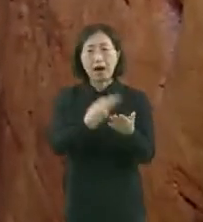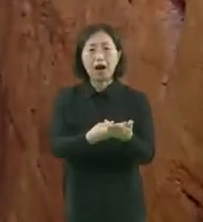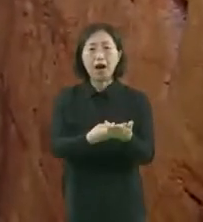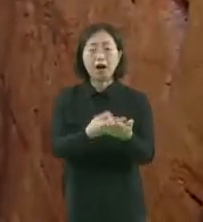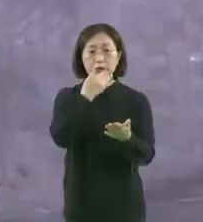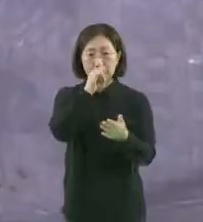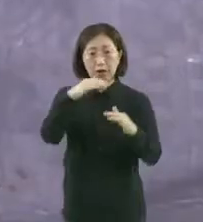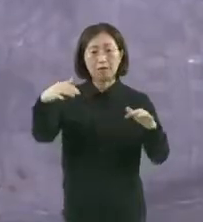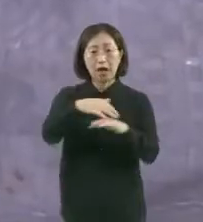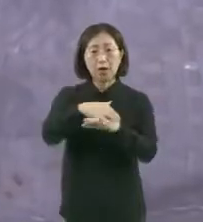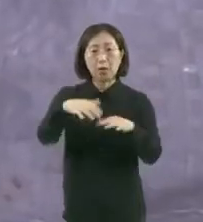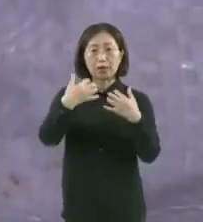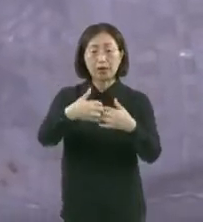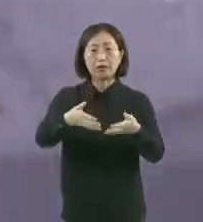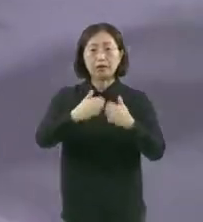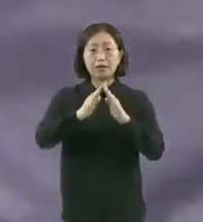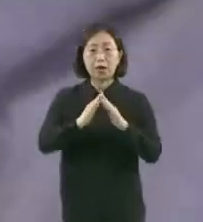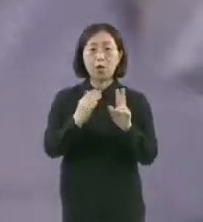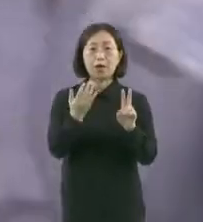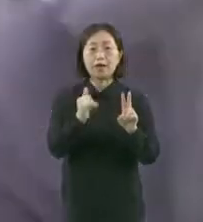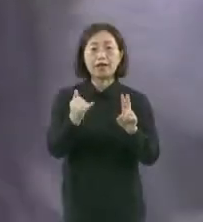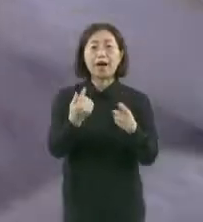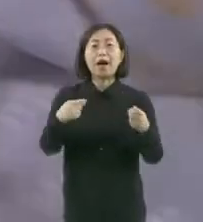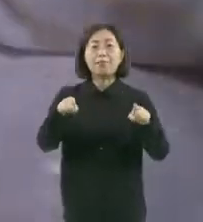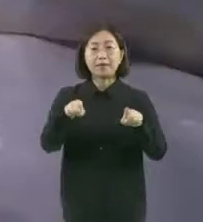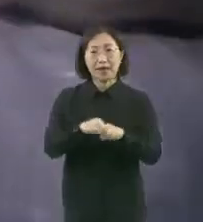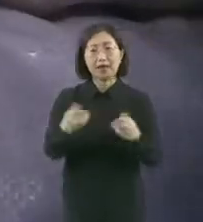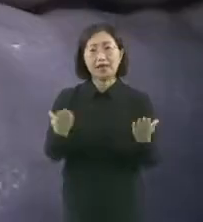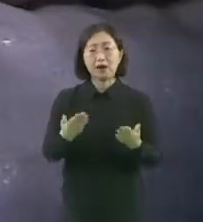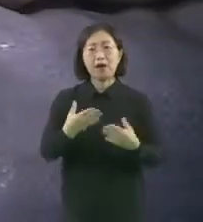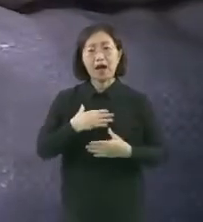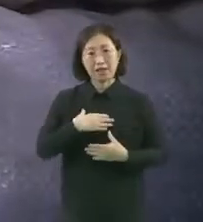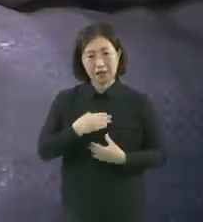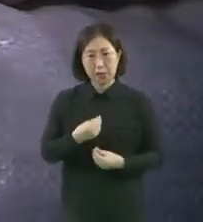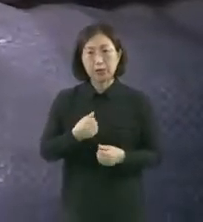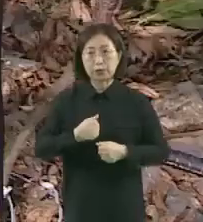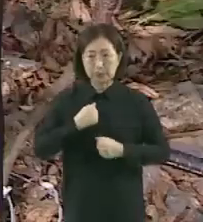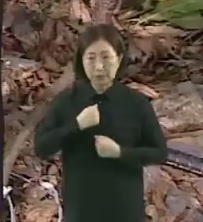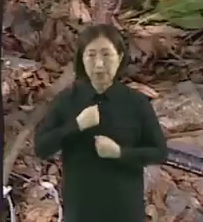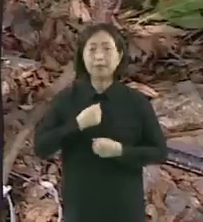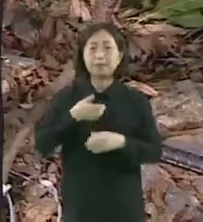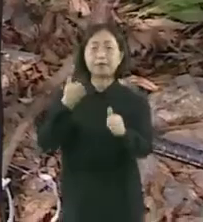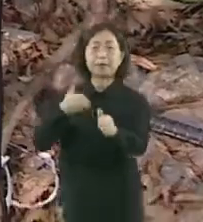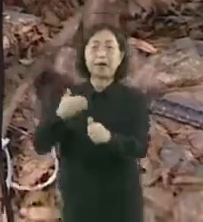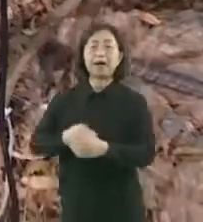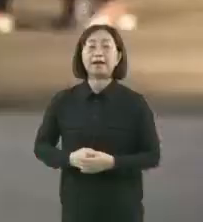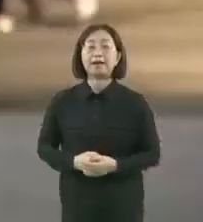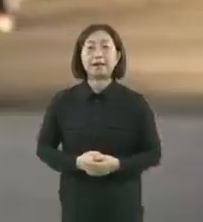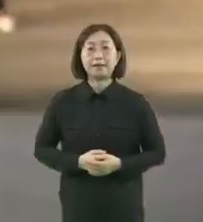환기시설을 설치하고 2인 이상 함께 작업하는 등 안전관리를 당부했습니다.